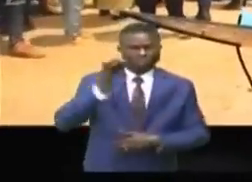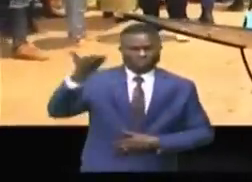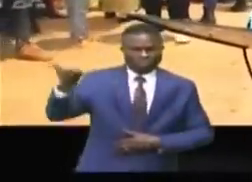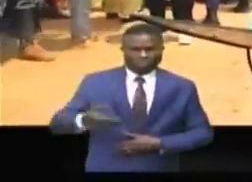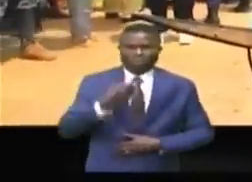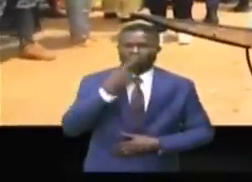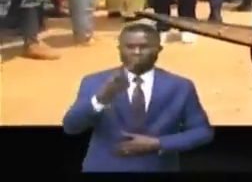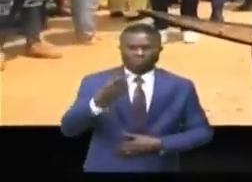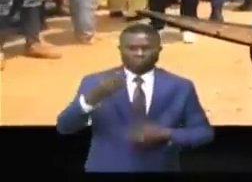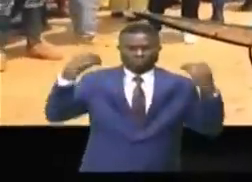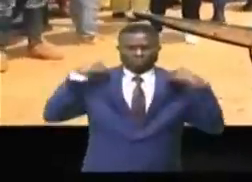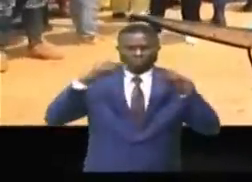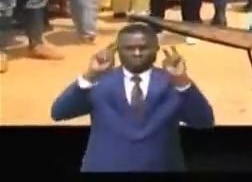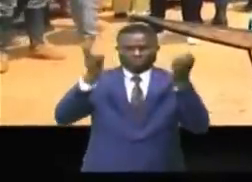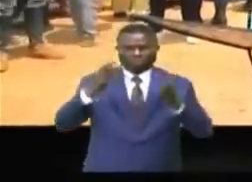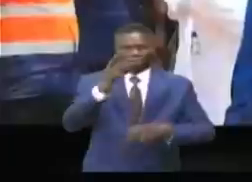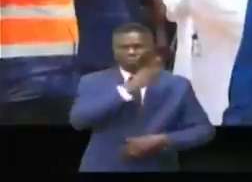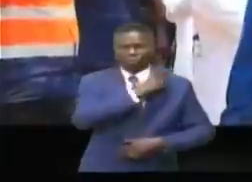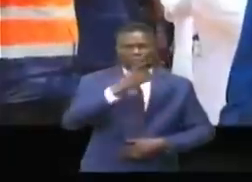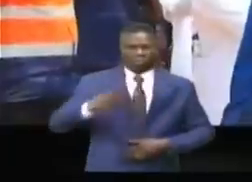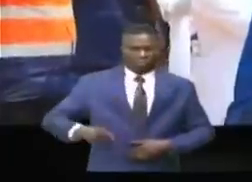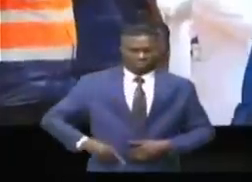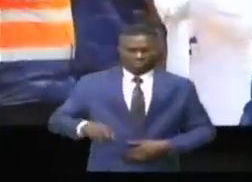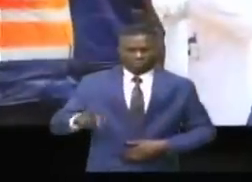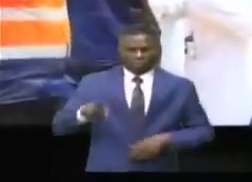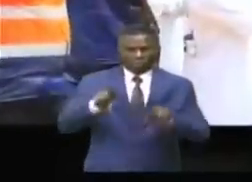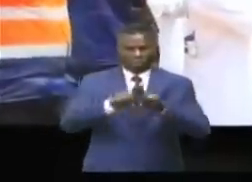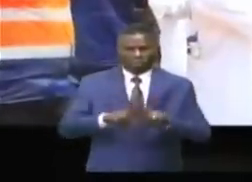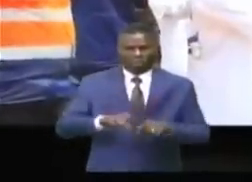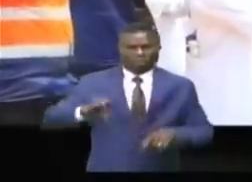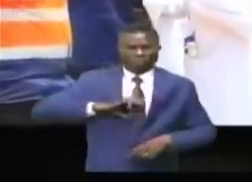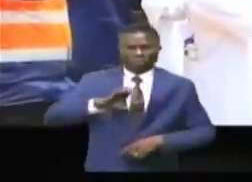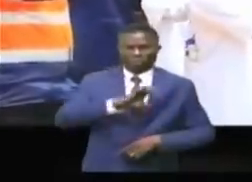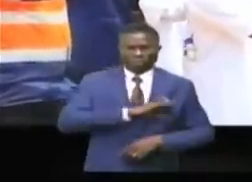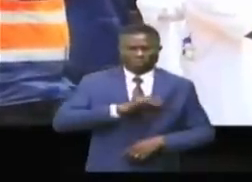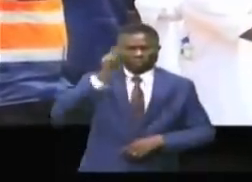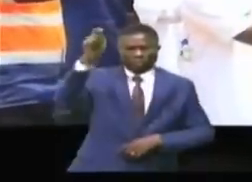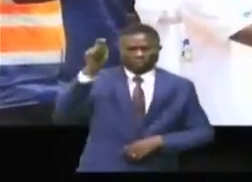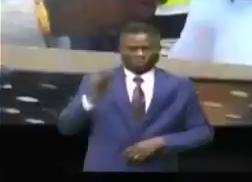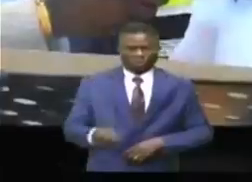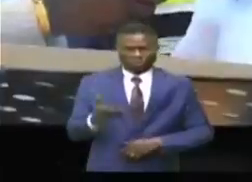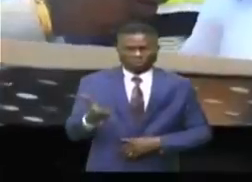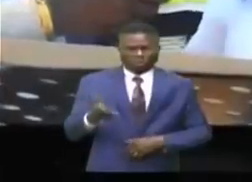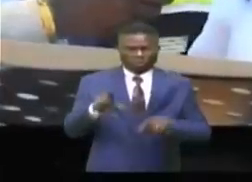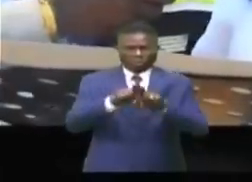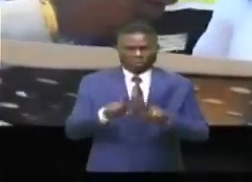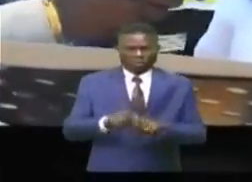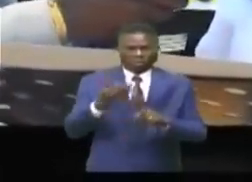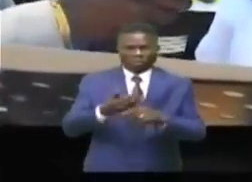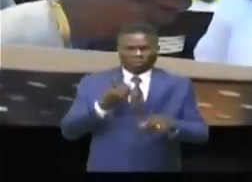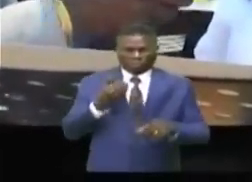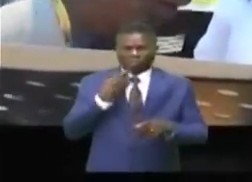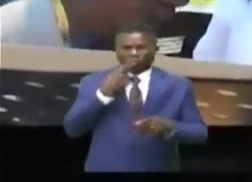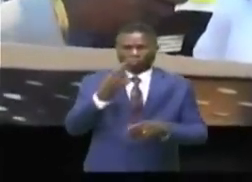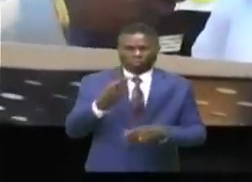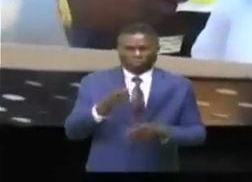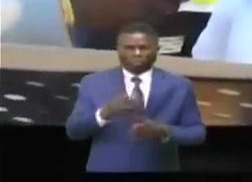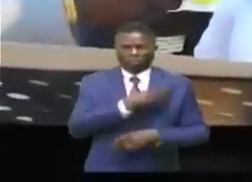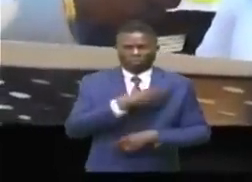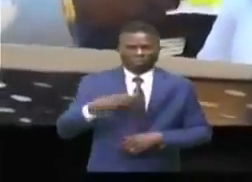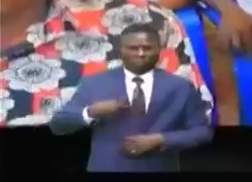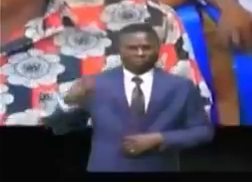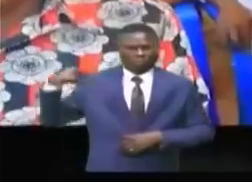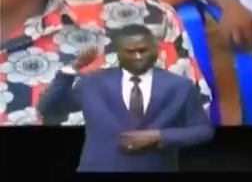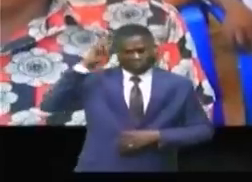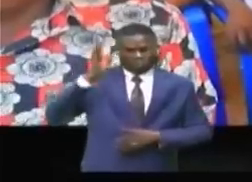prononcée par le maire de la ville, David Moukebambombo, puis celle du commissaire général à l'énergie, Gaspard Milongo, avant les mots de circonstance de Madame le